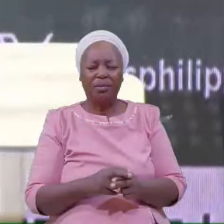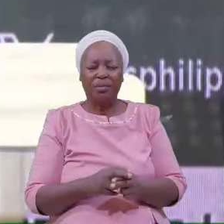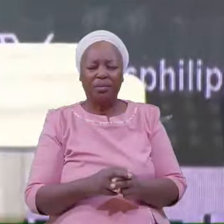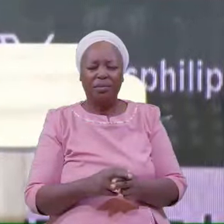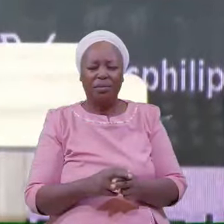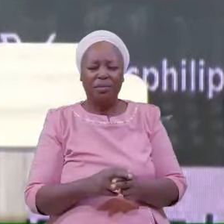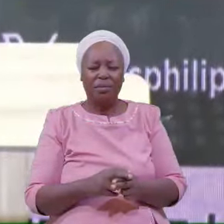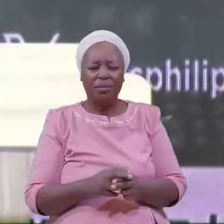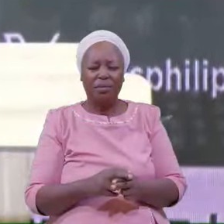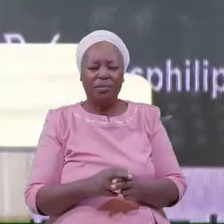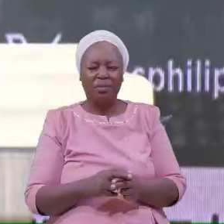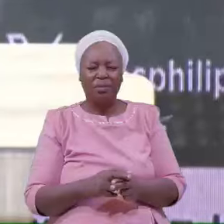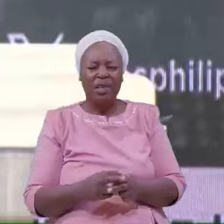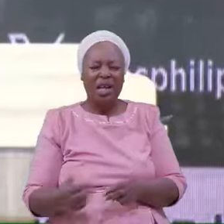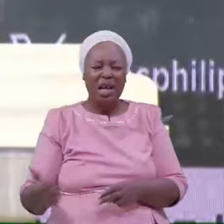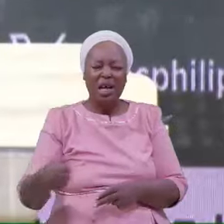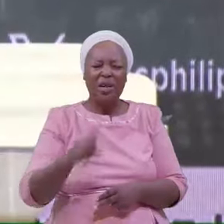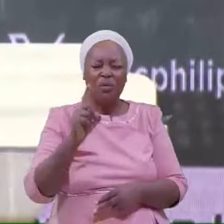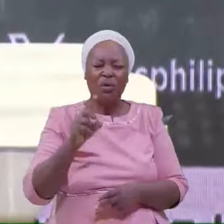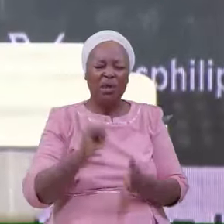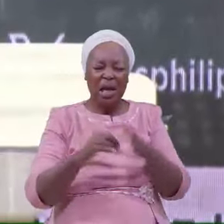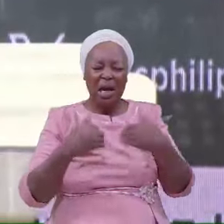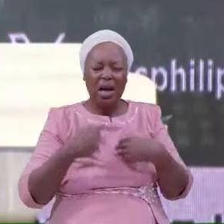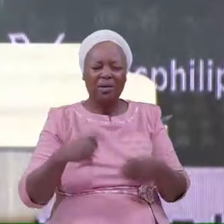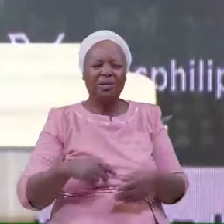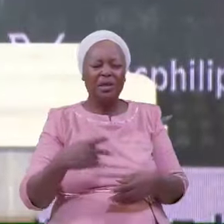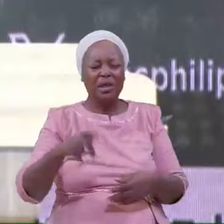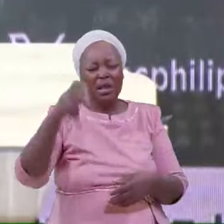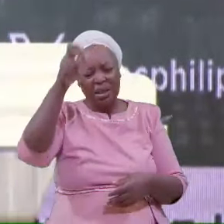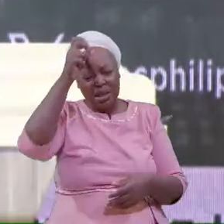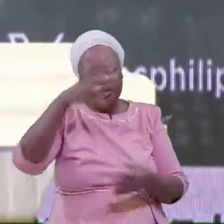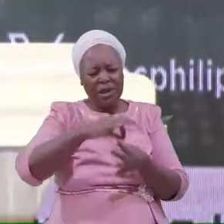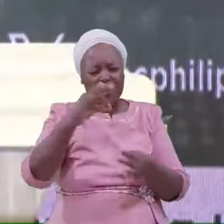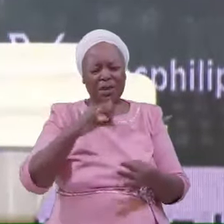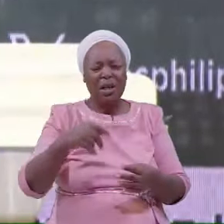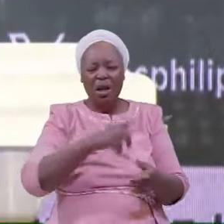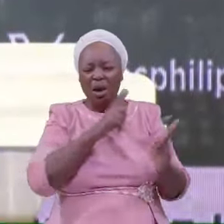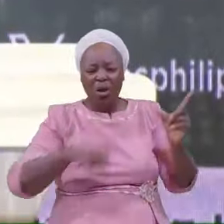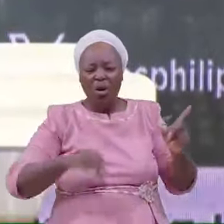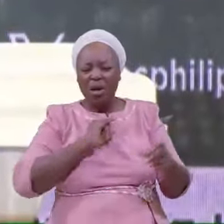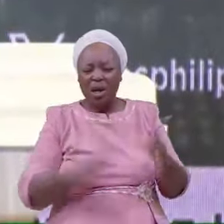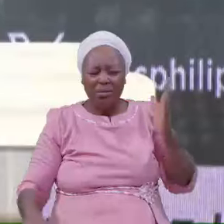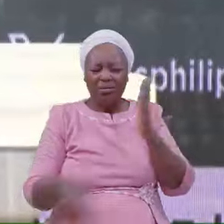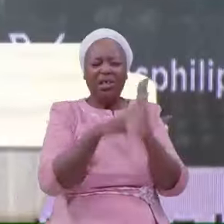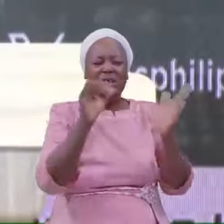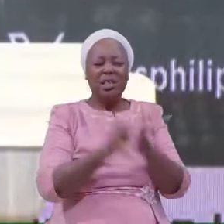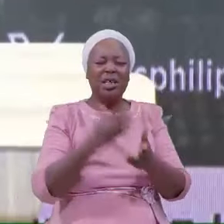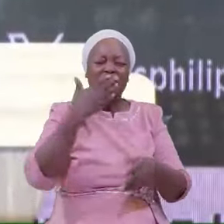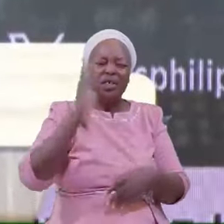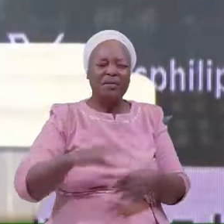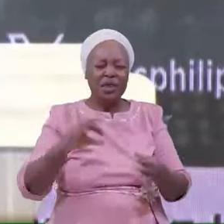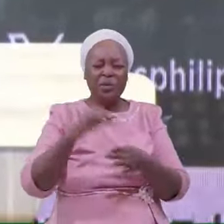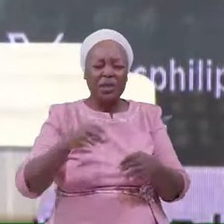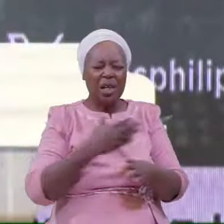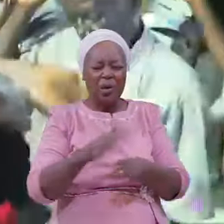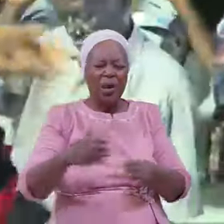Any demonic problem, Lord, I cast that evil spirit away right now. Sino mang kinakasya ng mahal